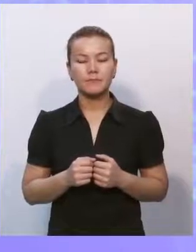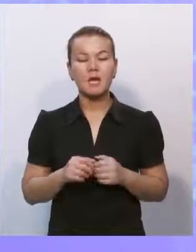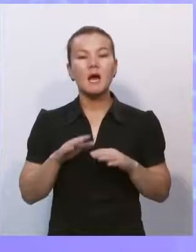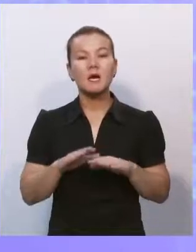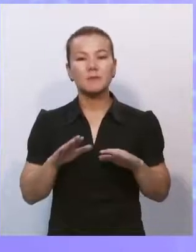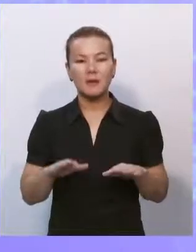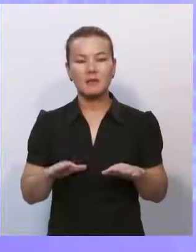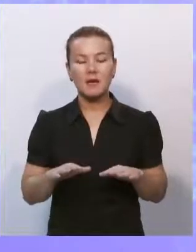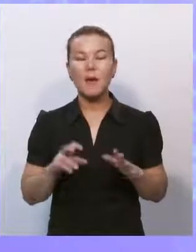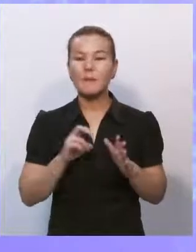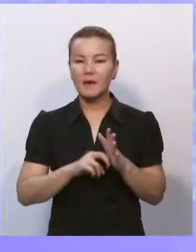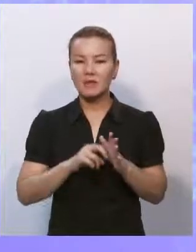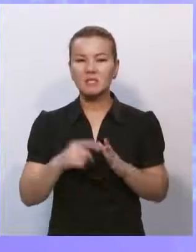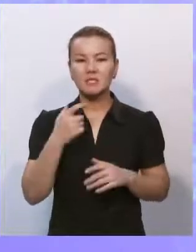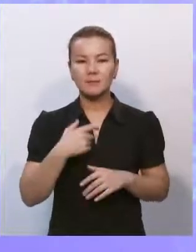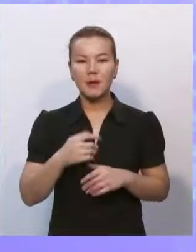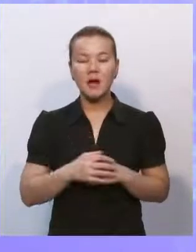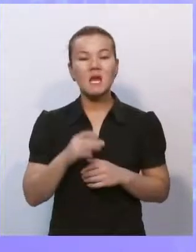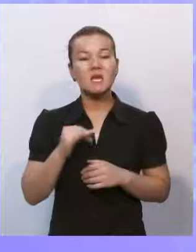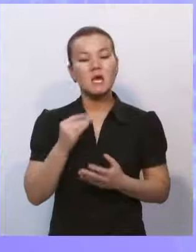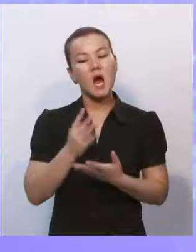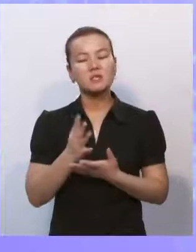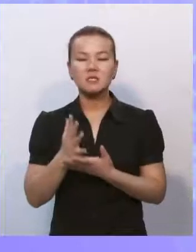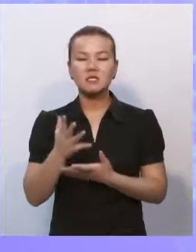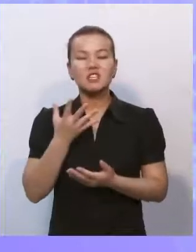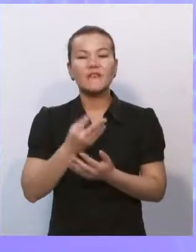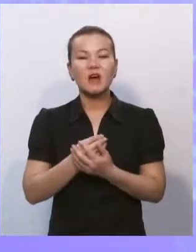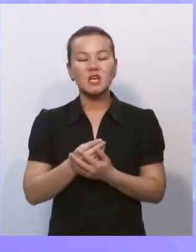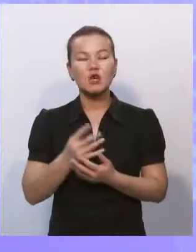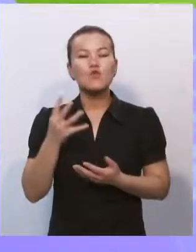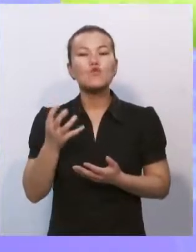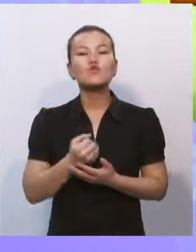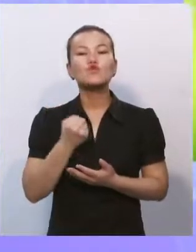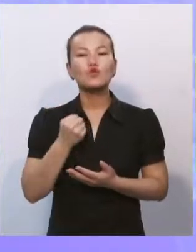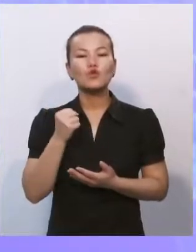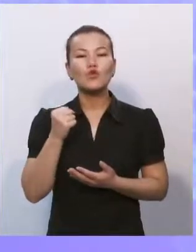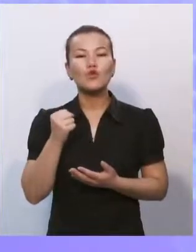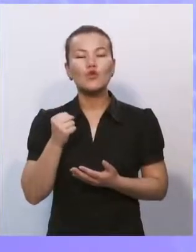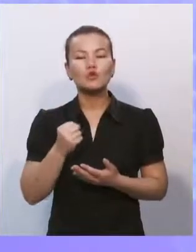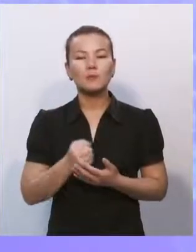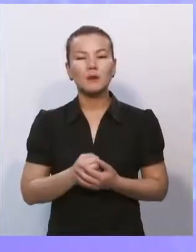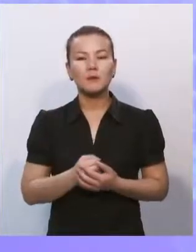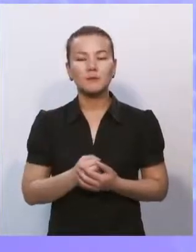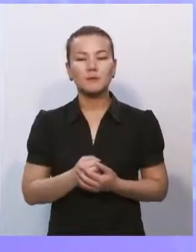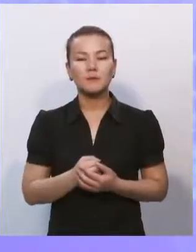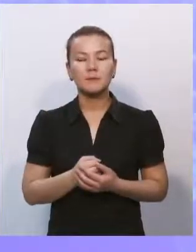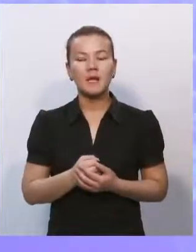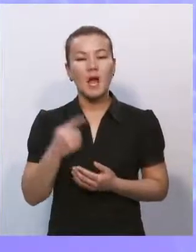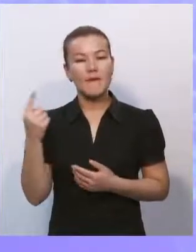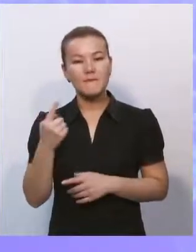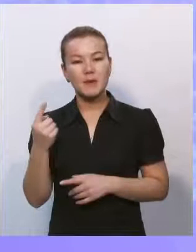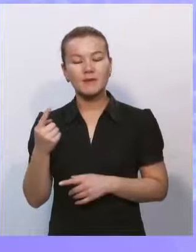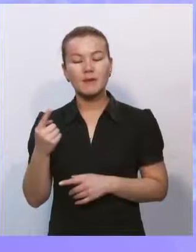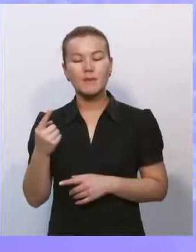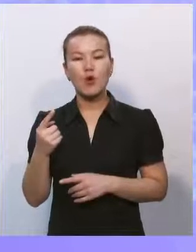ребята проверьте себя и оцените свои успехи в первом